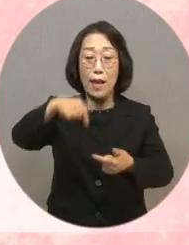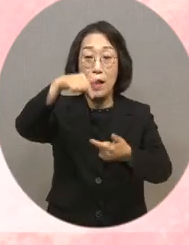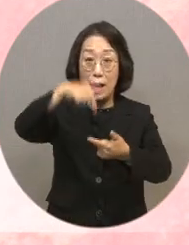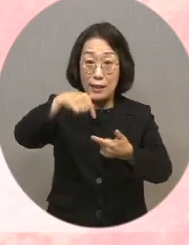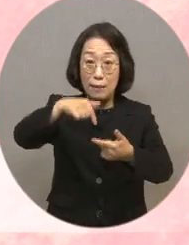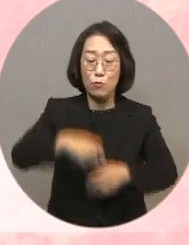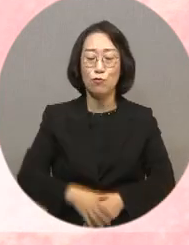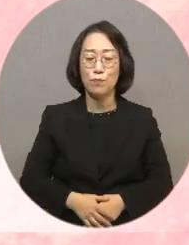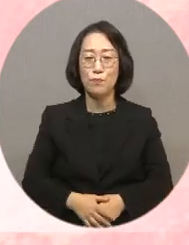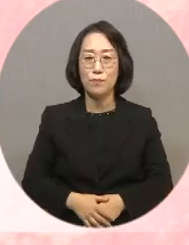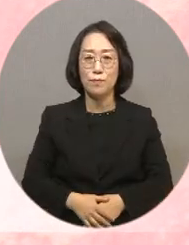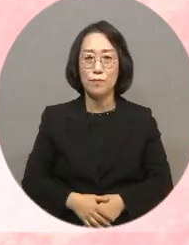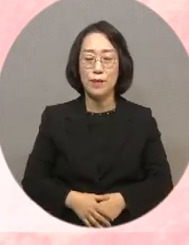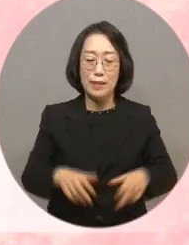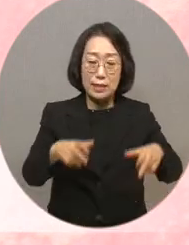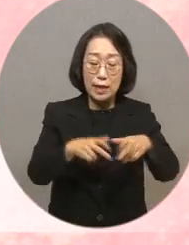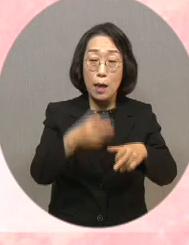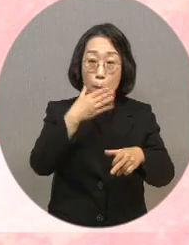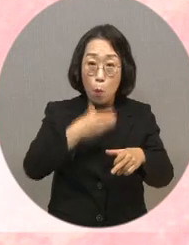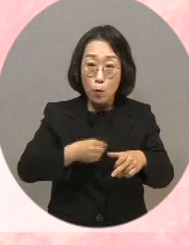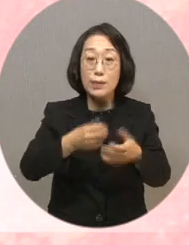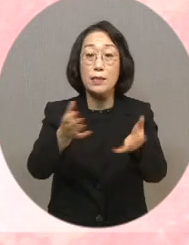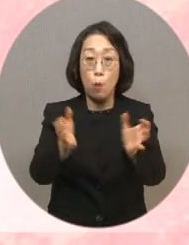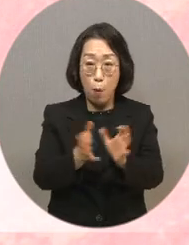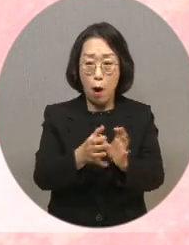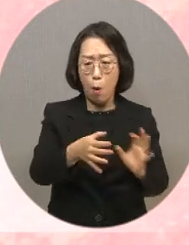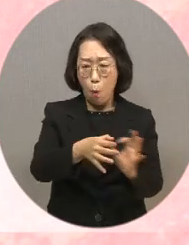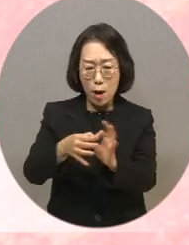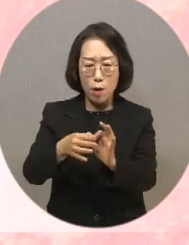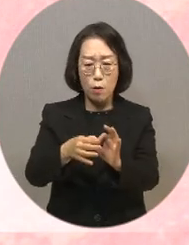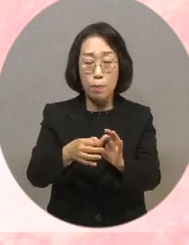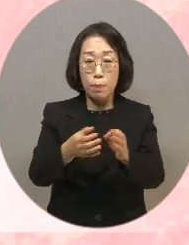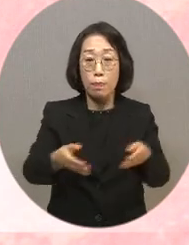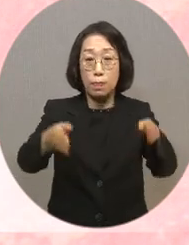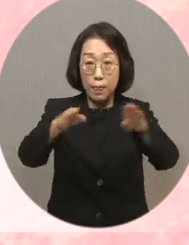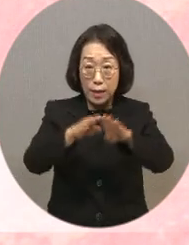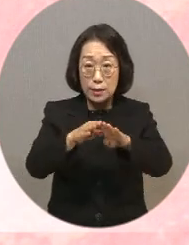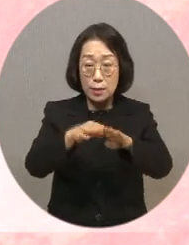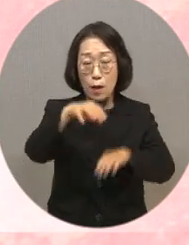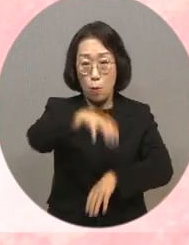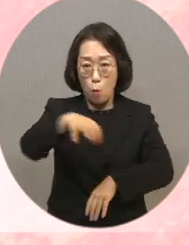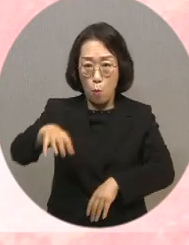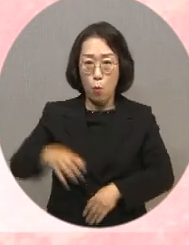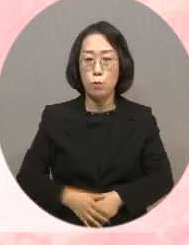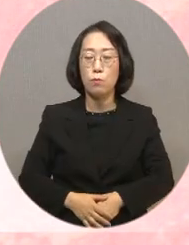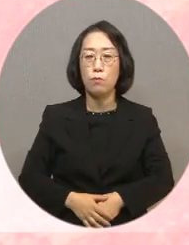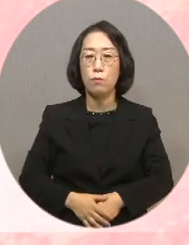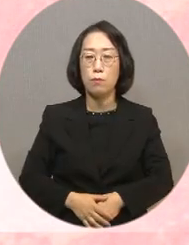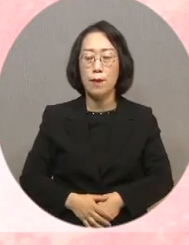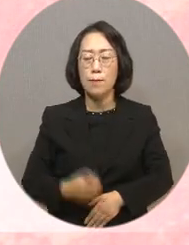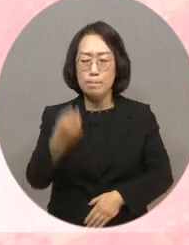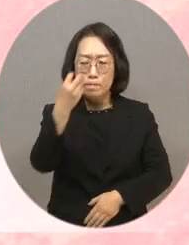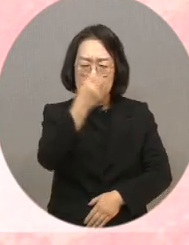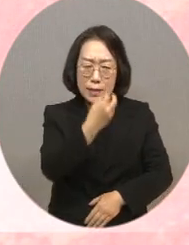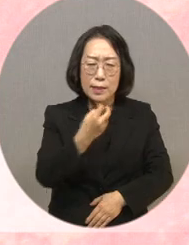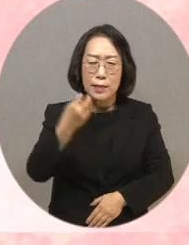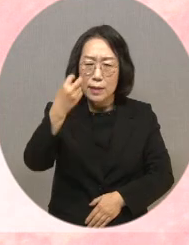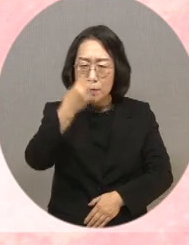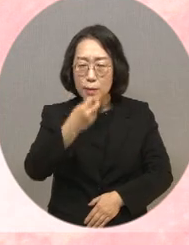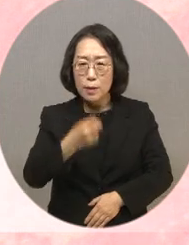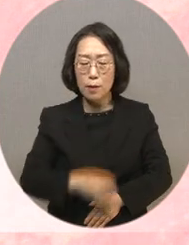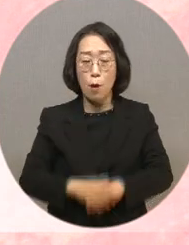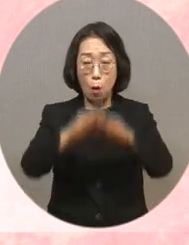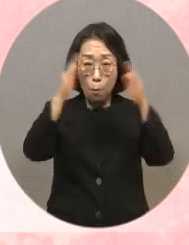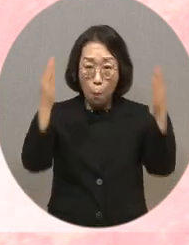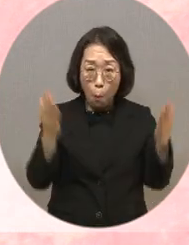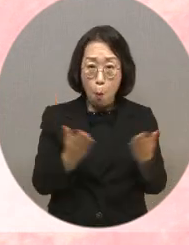장애인 복지과와 그리고 유관 단체들과 함께 촘촘히 살펴서 모든